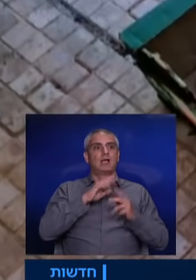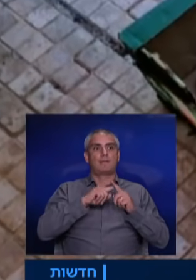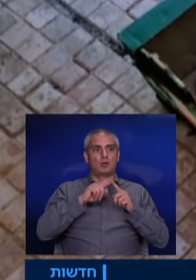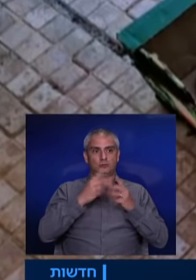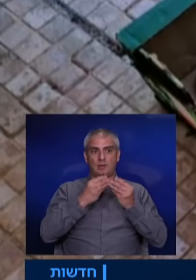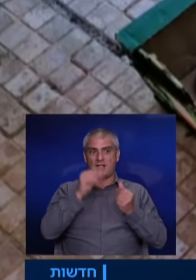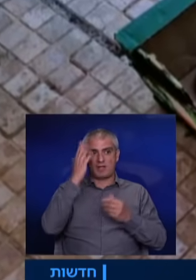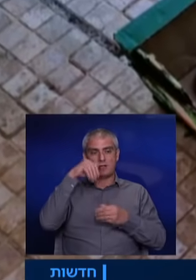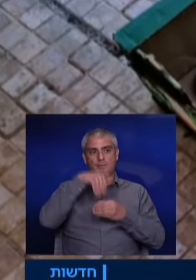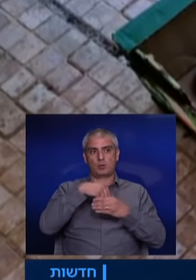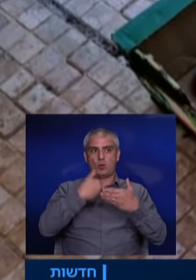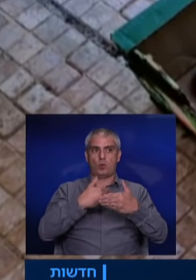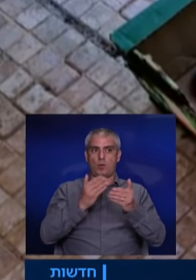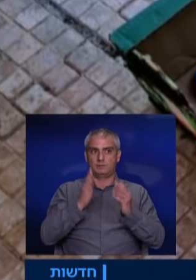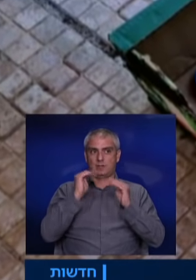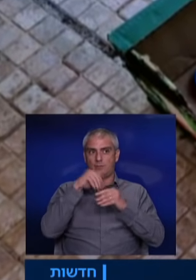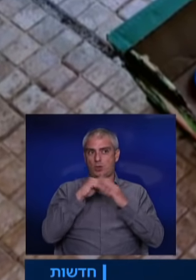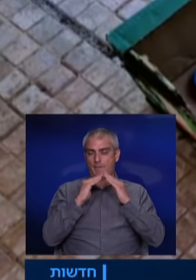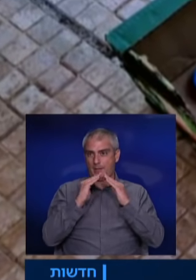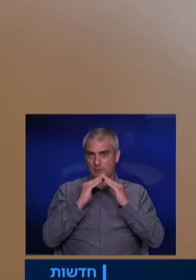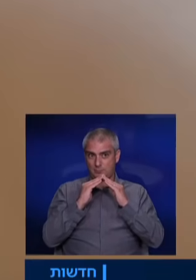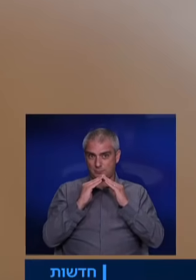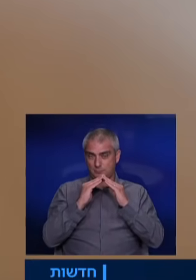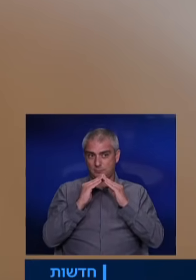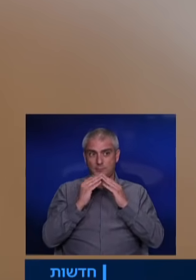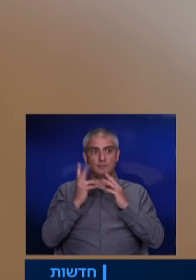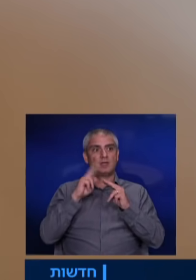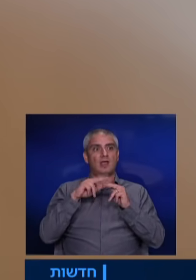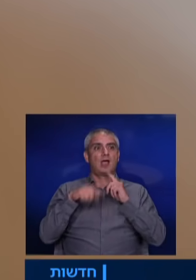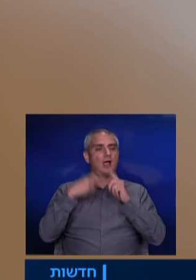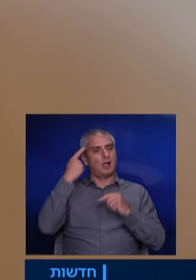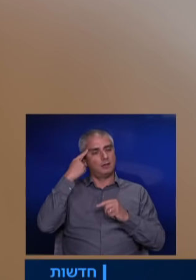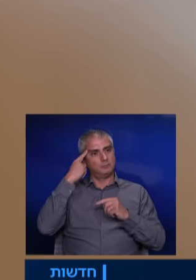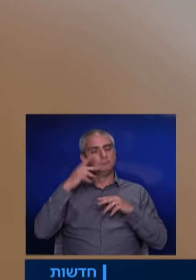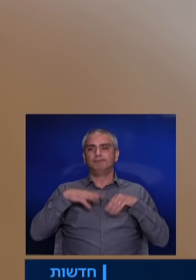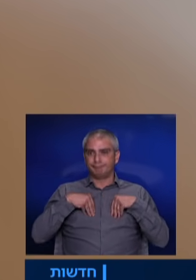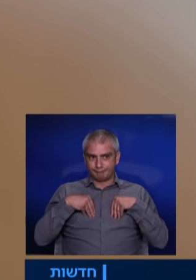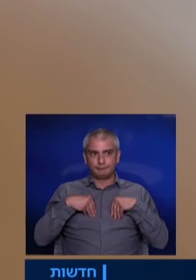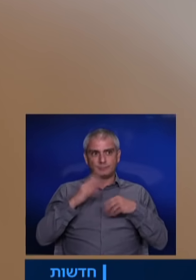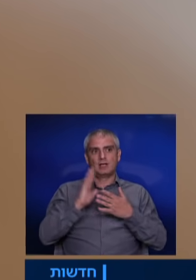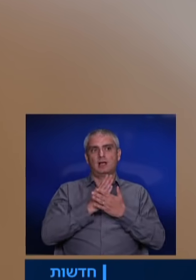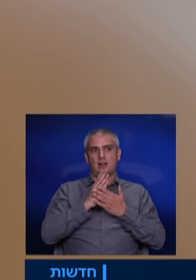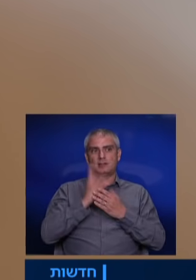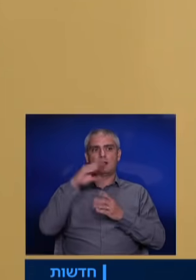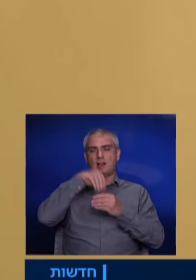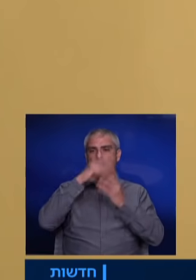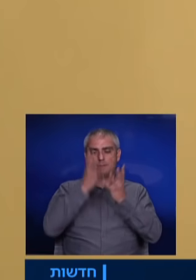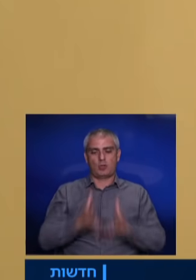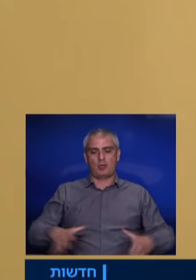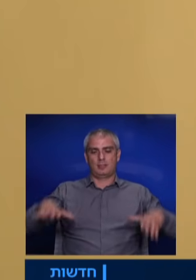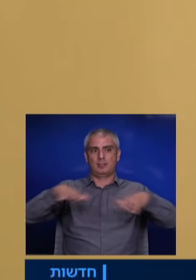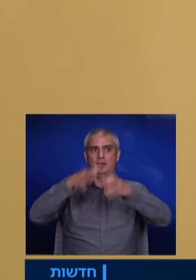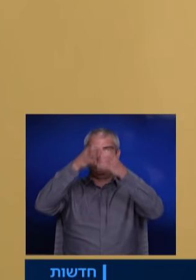של משה היה מונח בקופסה בתוך הבית, ורק אחרי שנחה דעתה החליטה מור להניח אותו